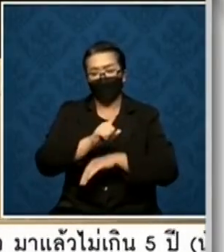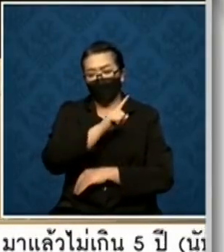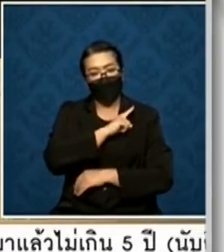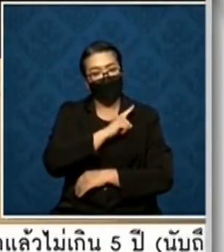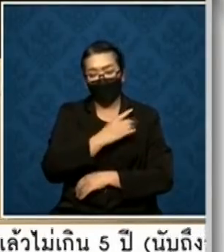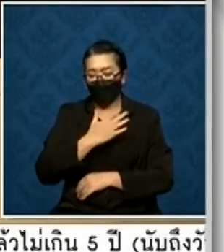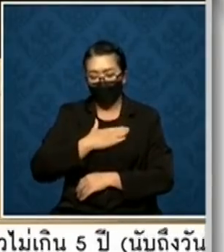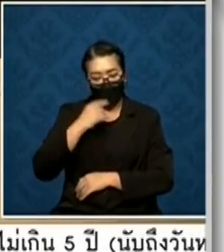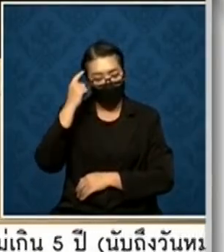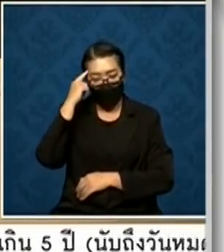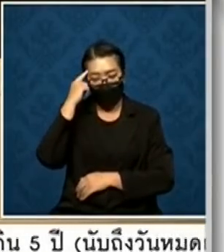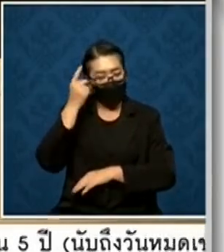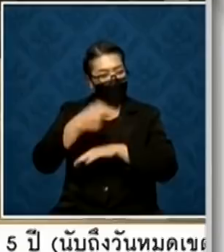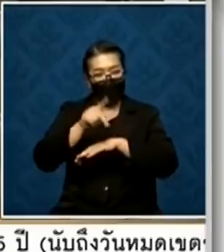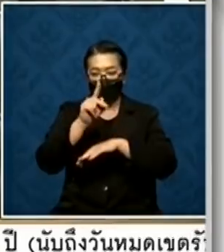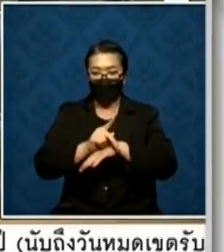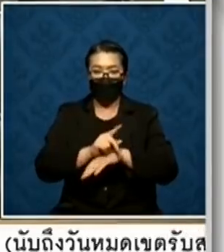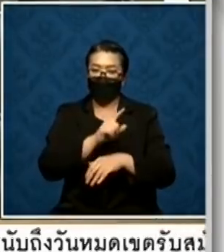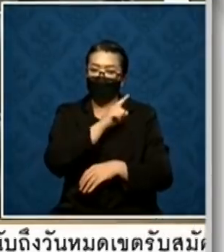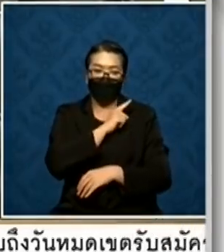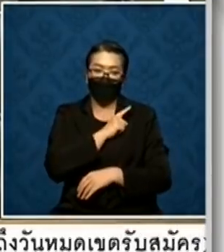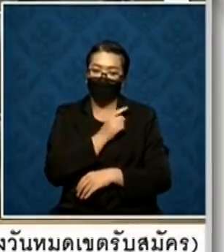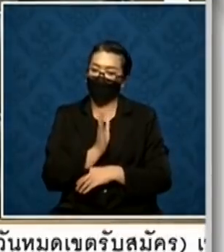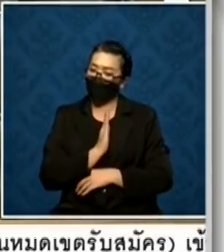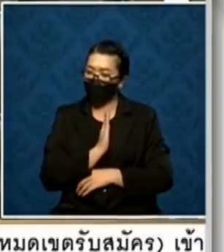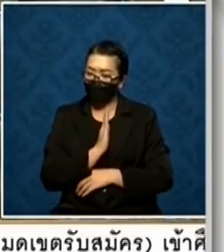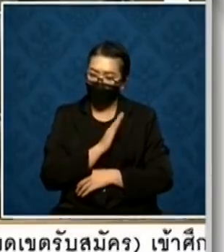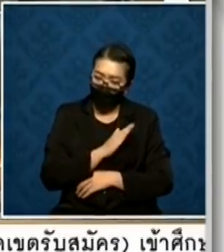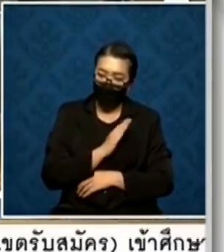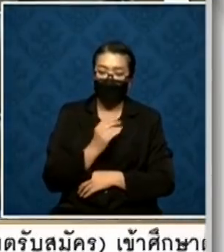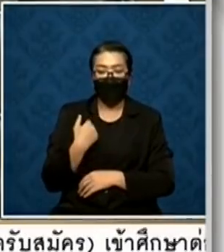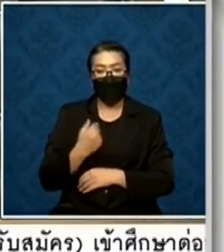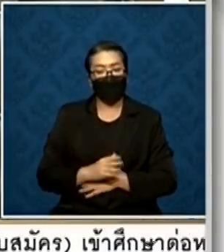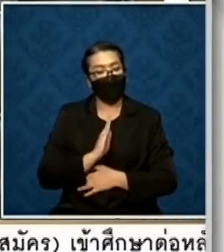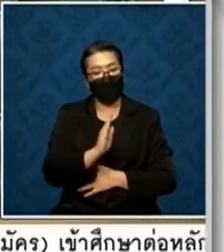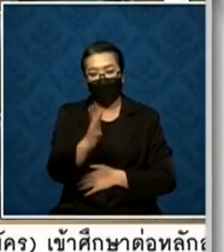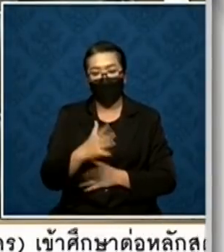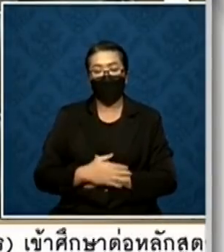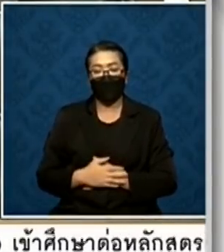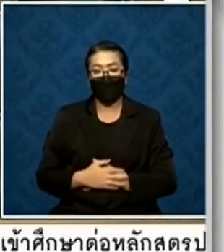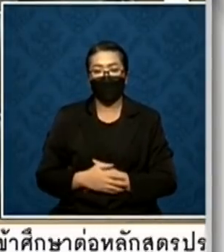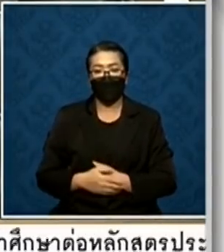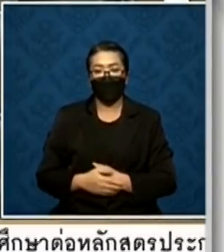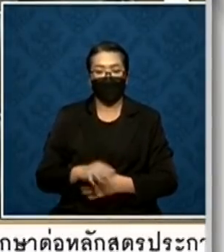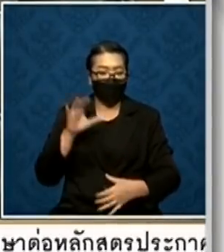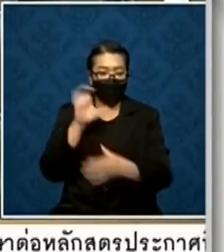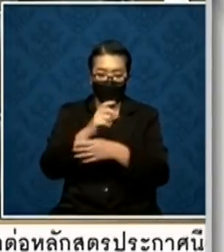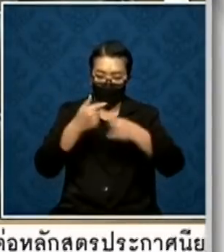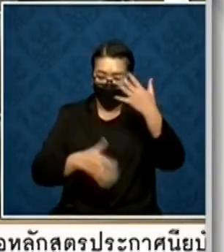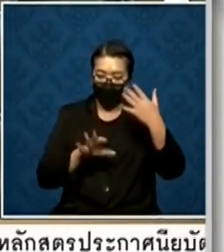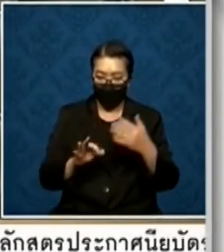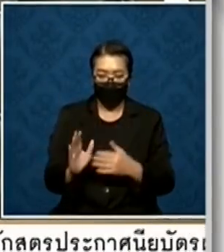นะครับยกเว้นผู้เสนอยติที่มีสิทธิ์จะพูดได้โดยไม่จำกัดเวลาอันนี้ก็เป็นไปด้วยดีในแต่ครั้งสมัยก่อนแ